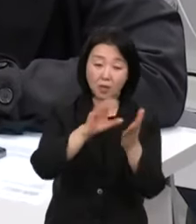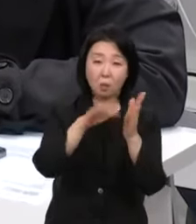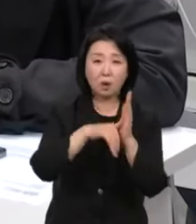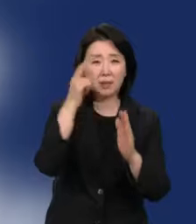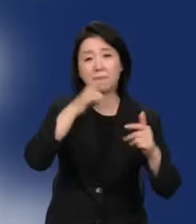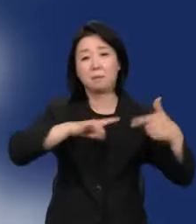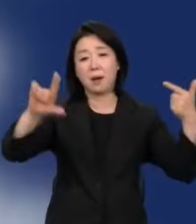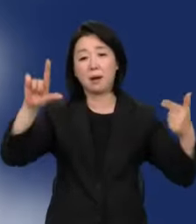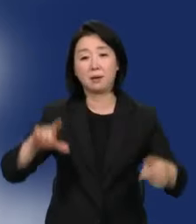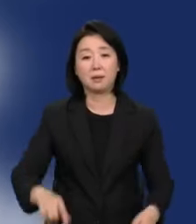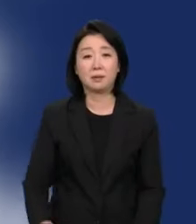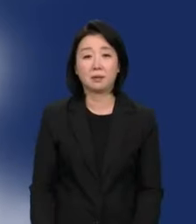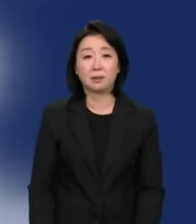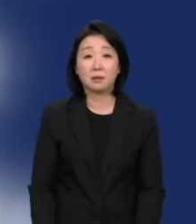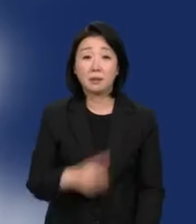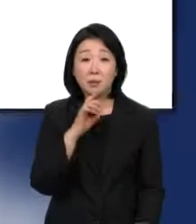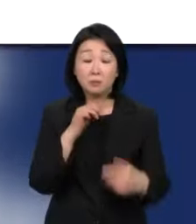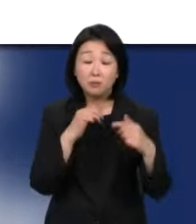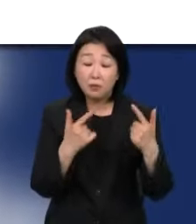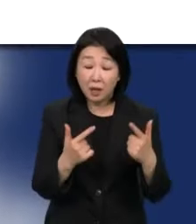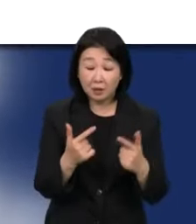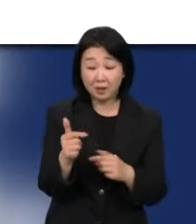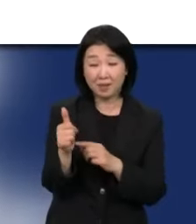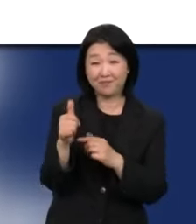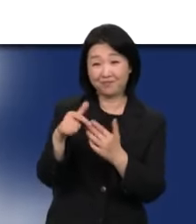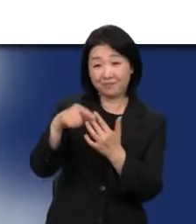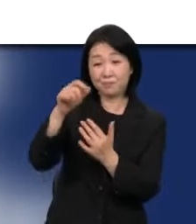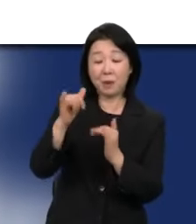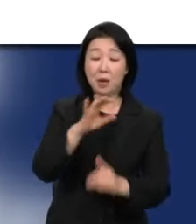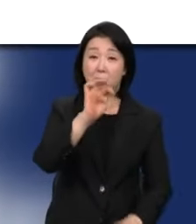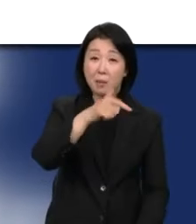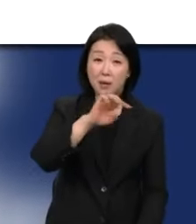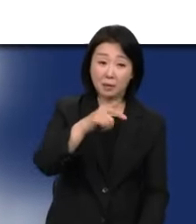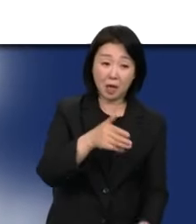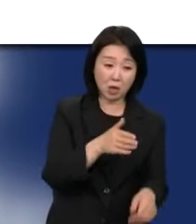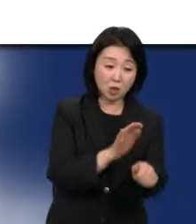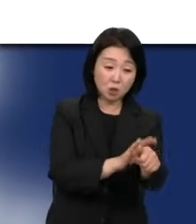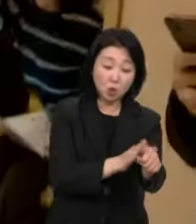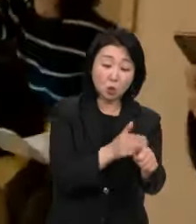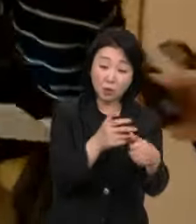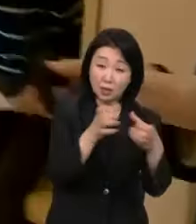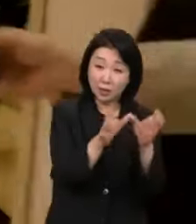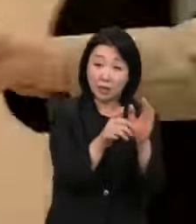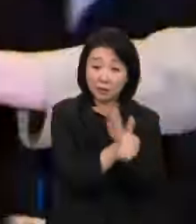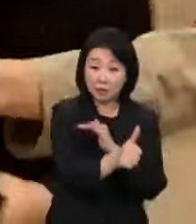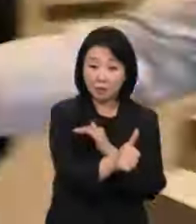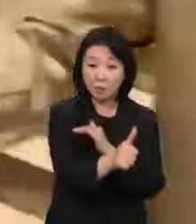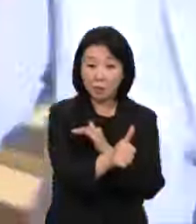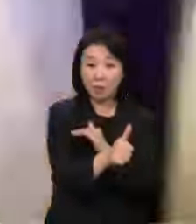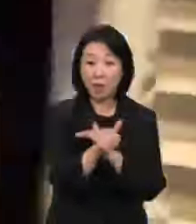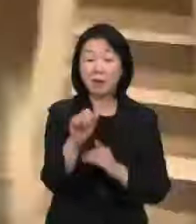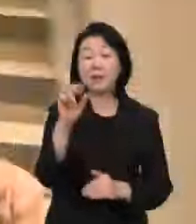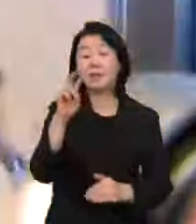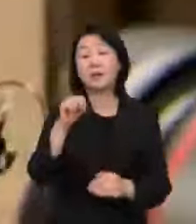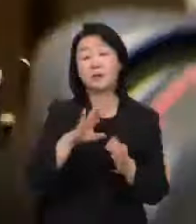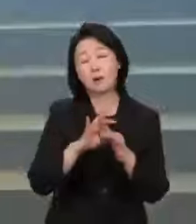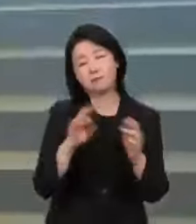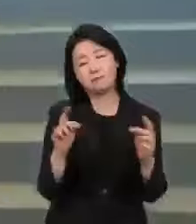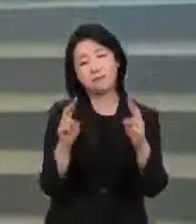보여왔습니다. 이뿐 아니라 임당선인과 박단 전공의 단체 대표도 소셜미디어를 통해 설전을